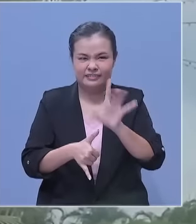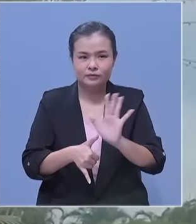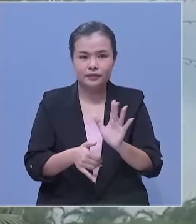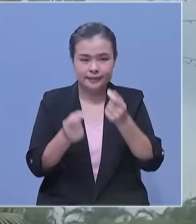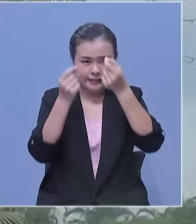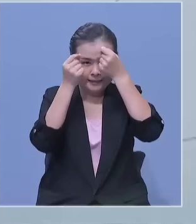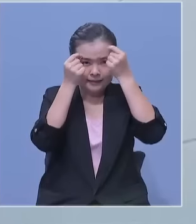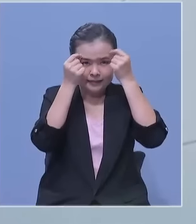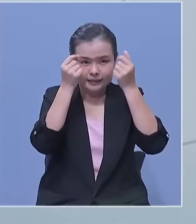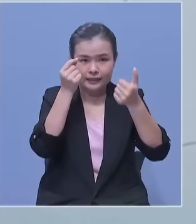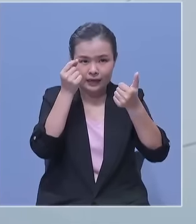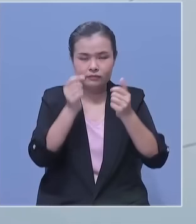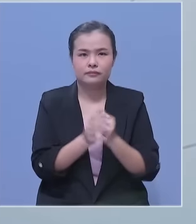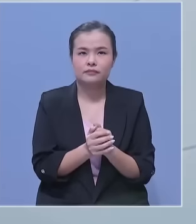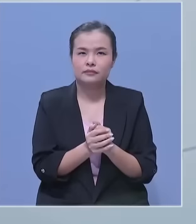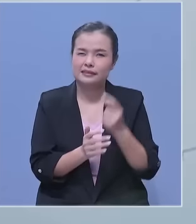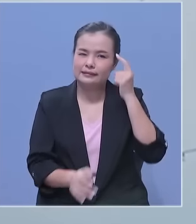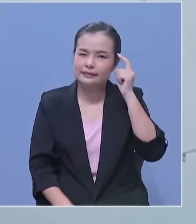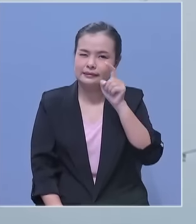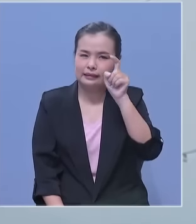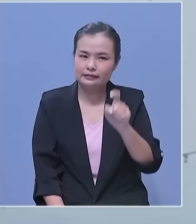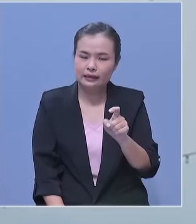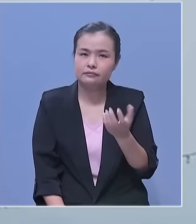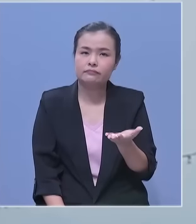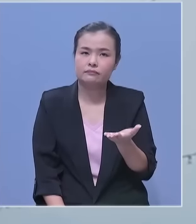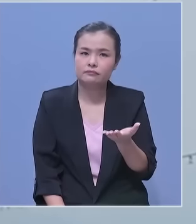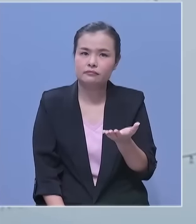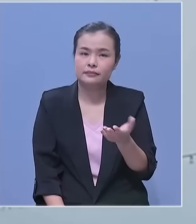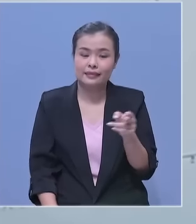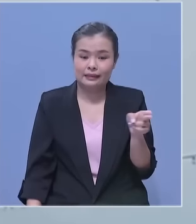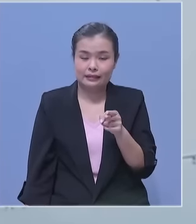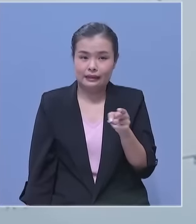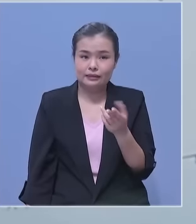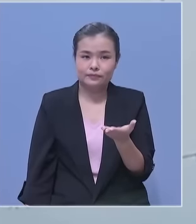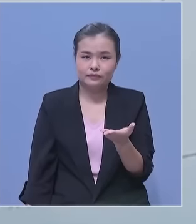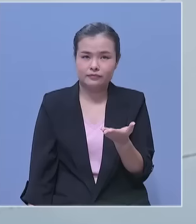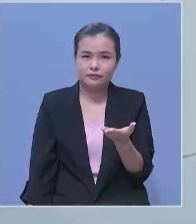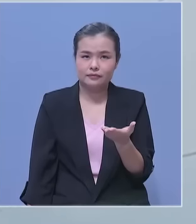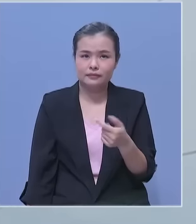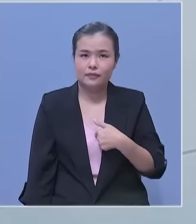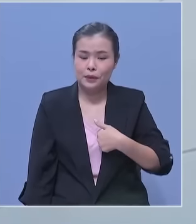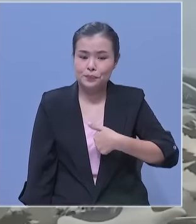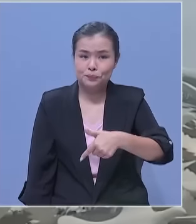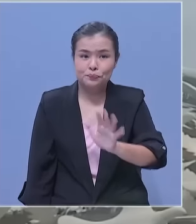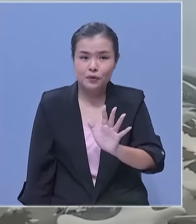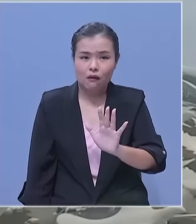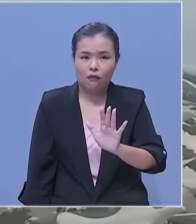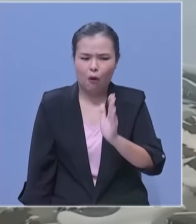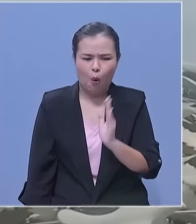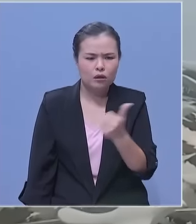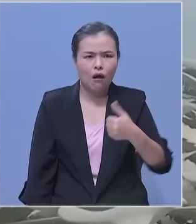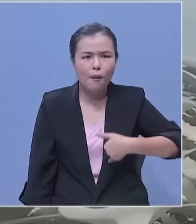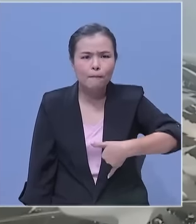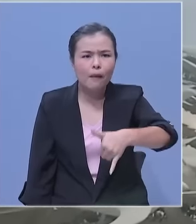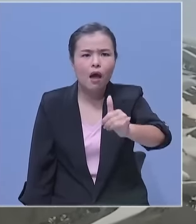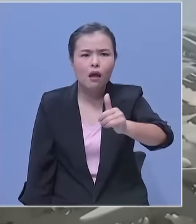ข้าได ้ แต่มันก็ตั้งหน้าก็ตั้งข้อสังเกตเพราะว่าในคลิปเนี่ยเขาบอกว่าในขณะที่เขาไม่ได้เข้าคนอื่นยังเดินเข้าไป